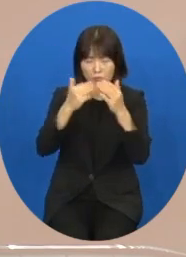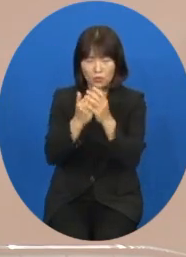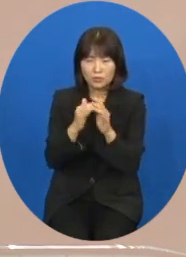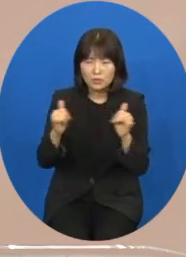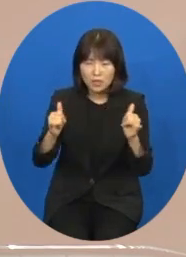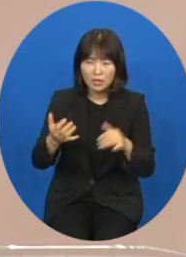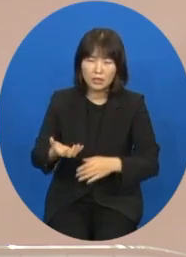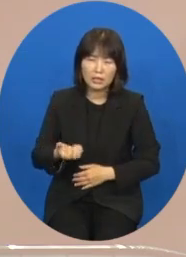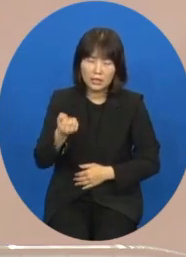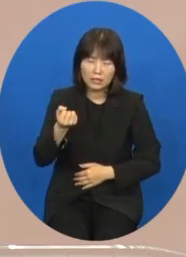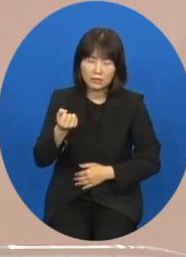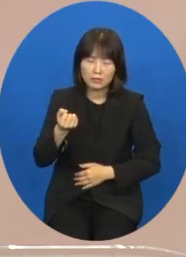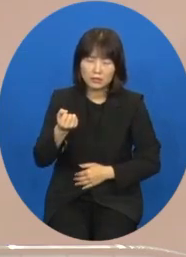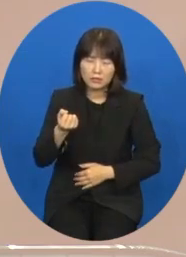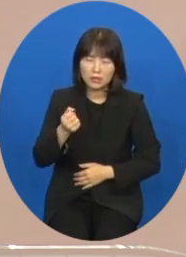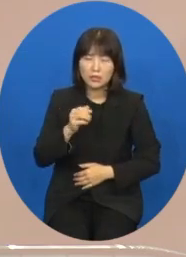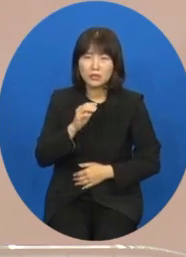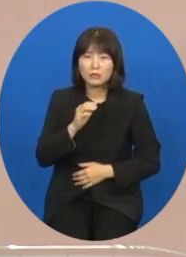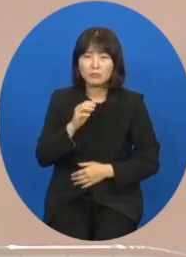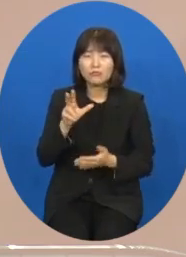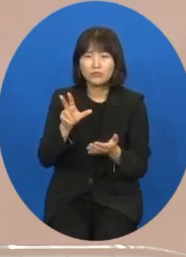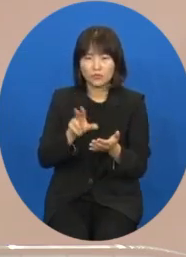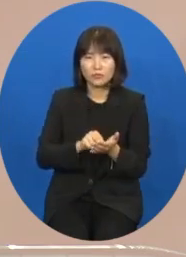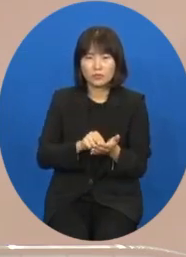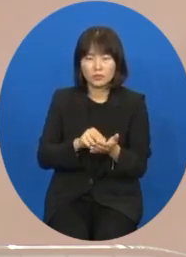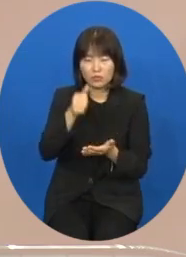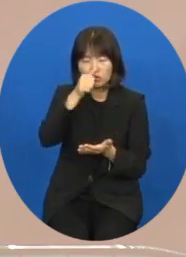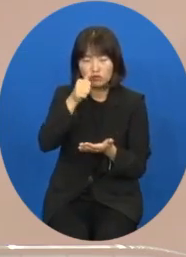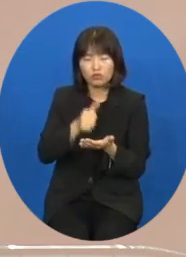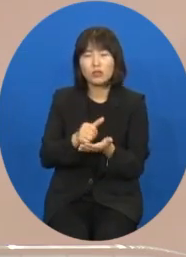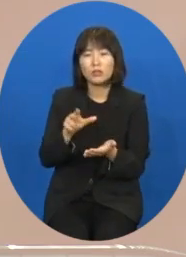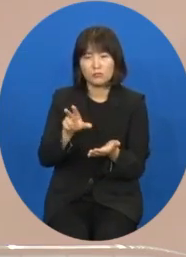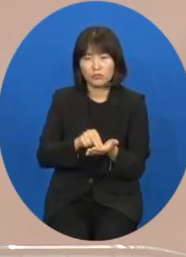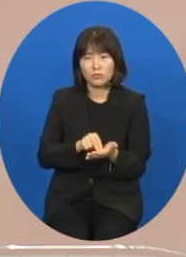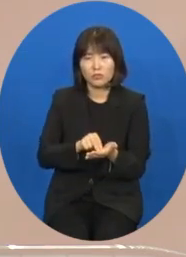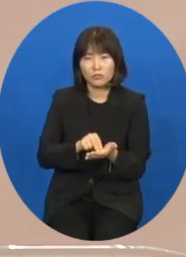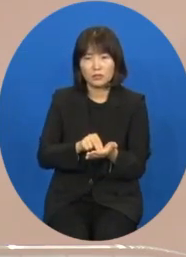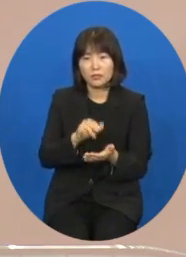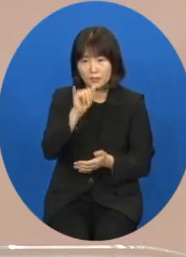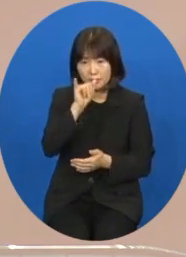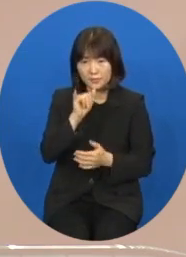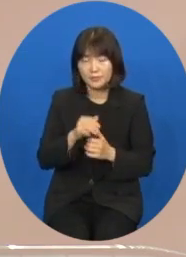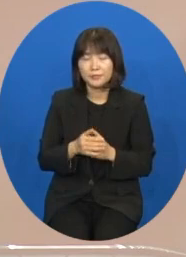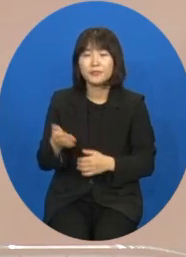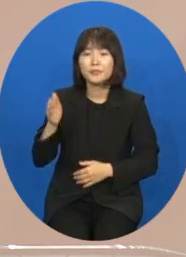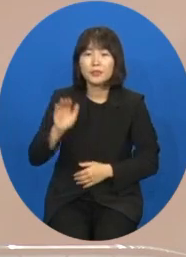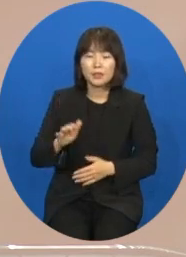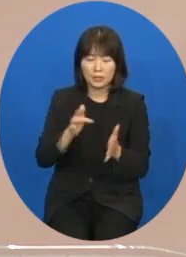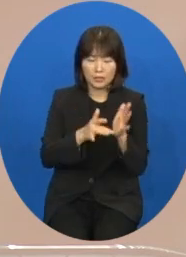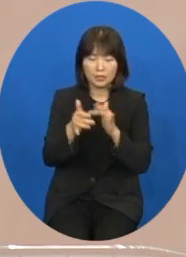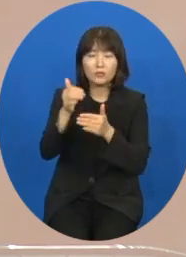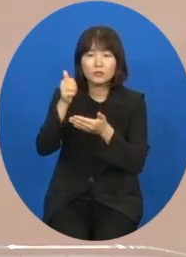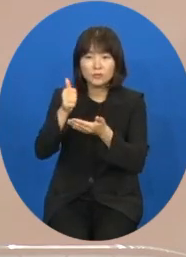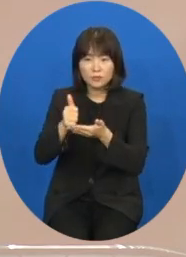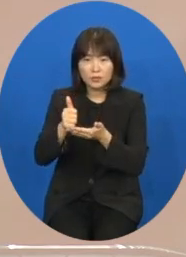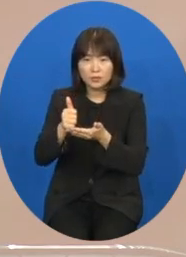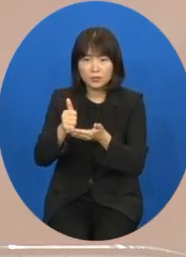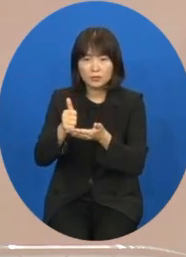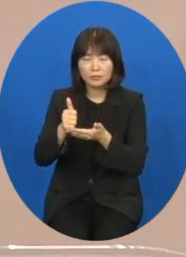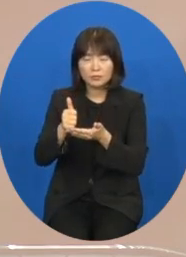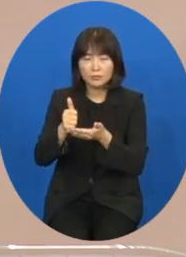가지고 있는 가장 근원적인 문제입니다. 죄의 문제. 그런데 예수님께서